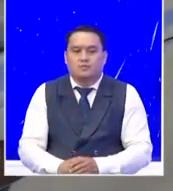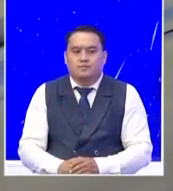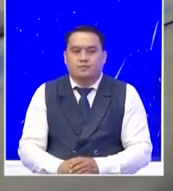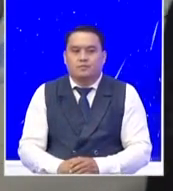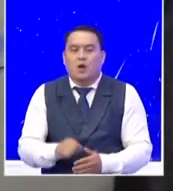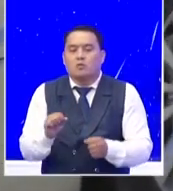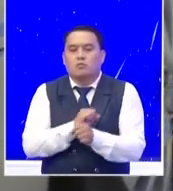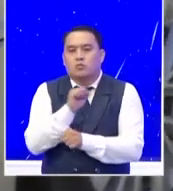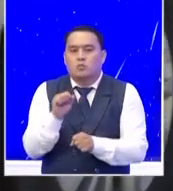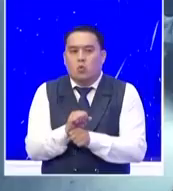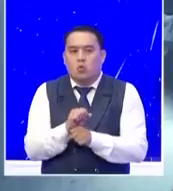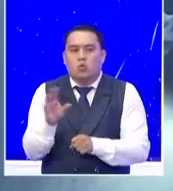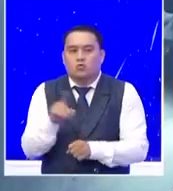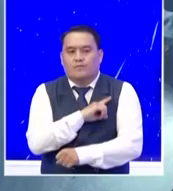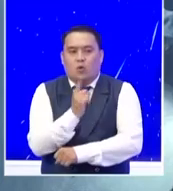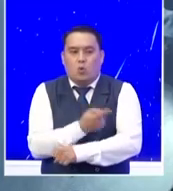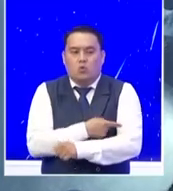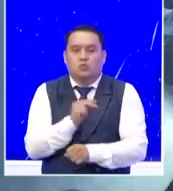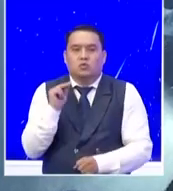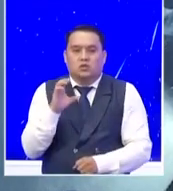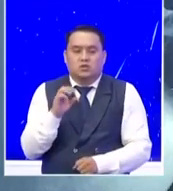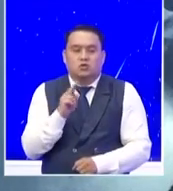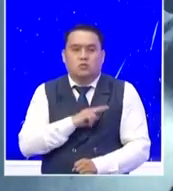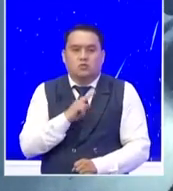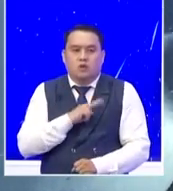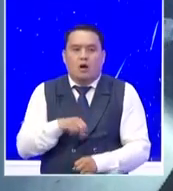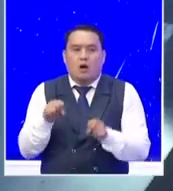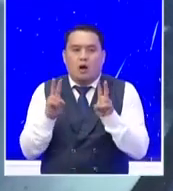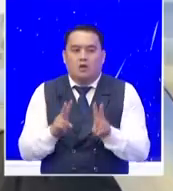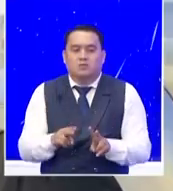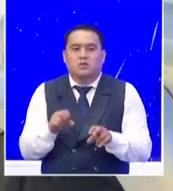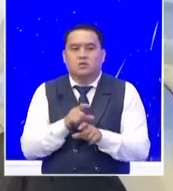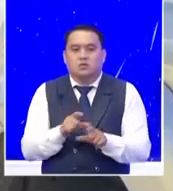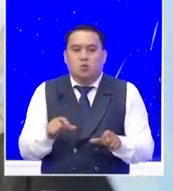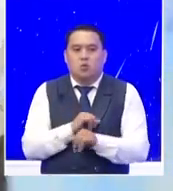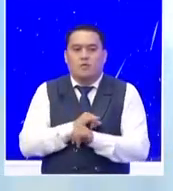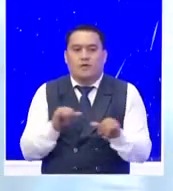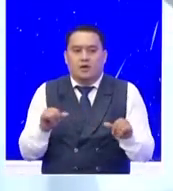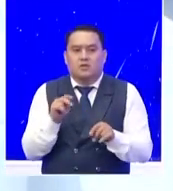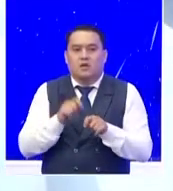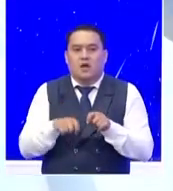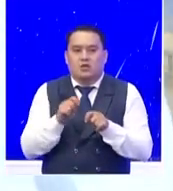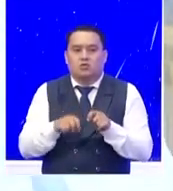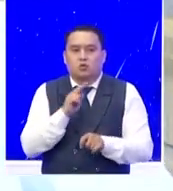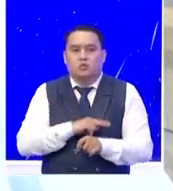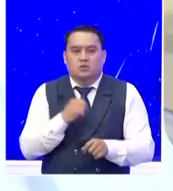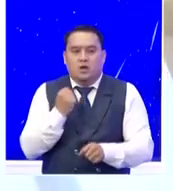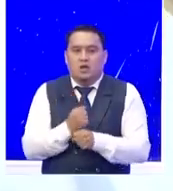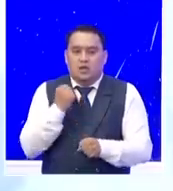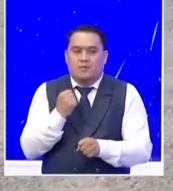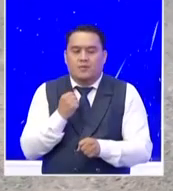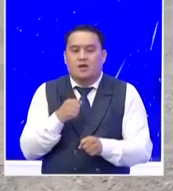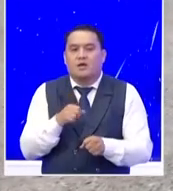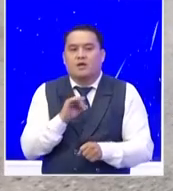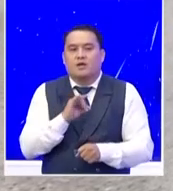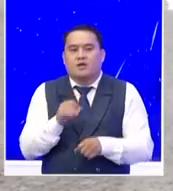блок бекеттегі сақтық шаралары күшейтілген режимде жұмыс істеп жатыр. Арнайы мамандар саны едәуір көбейген тексеріс жұмыстары қатаң. Бұл өз кезегінде